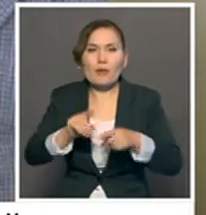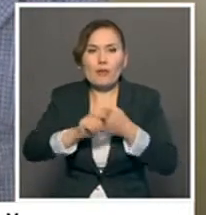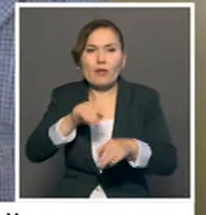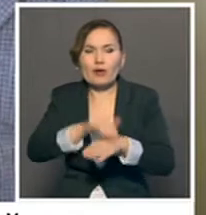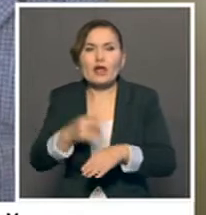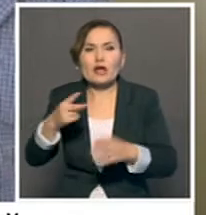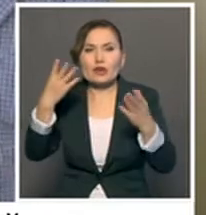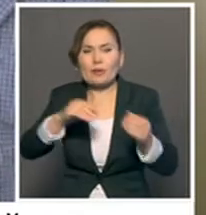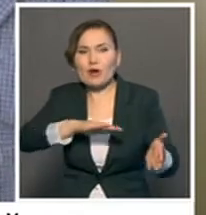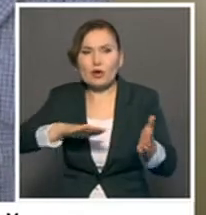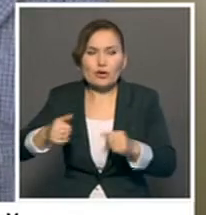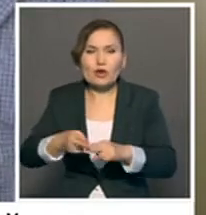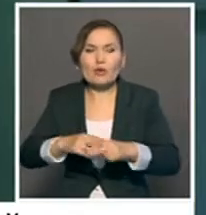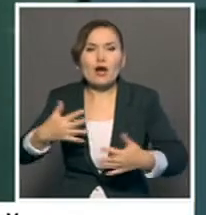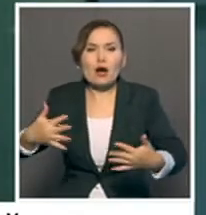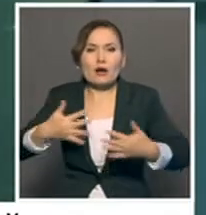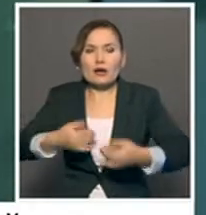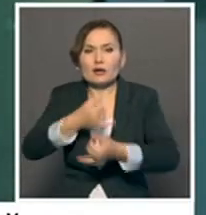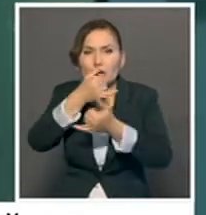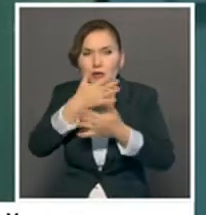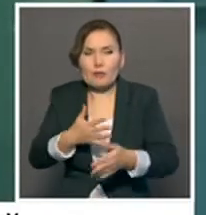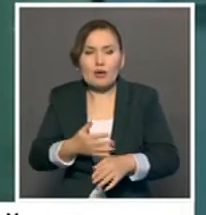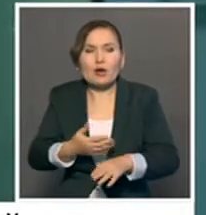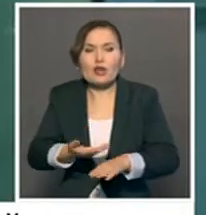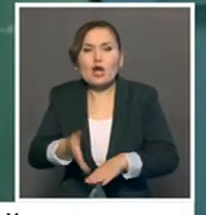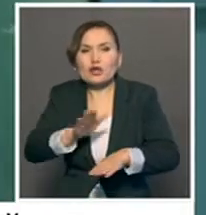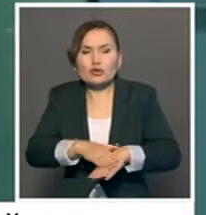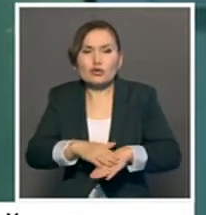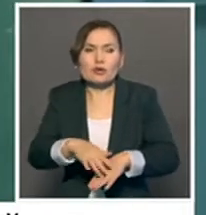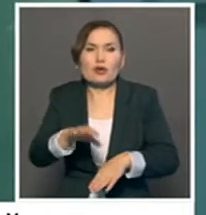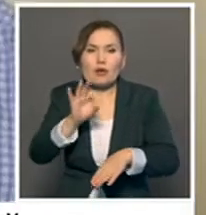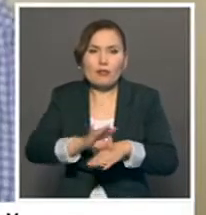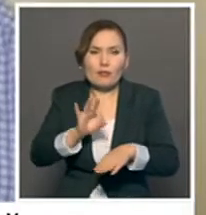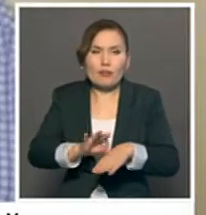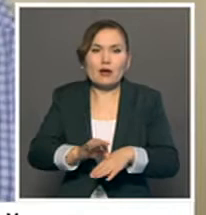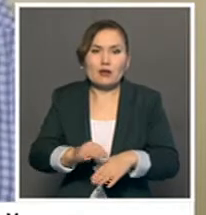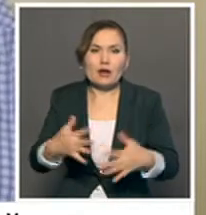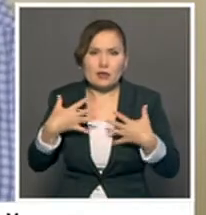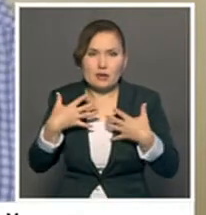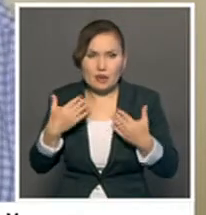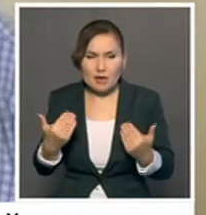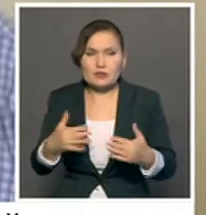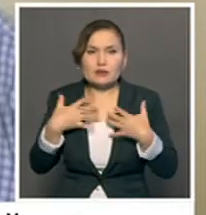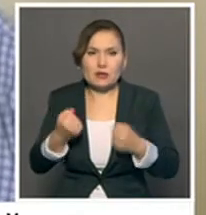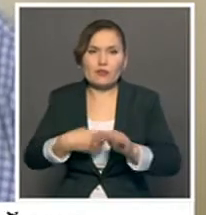қатарынан тынысы тарылып, өліммен өмір арасында арпалысқан науқастың қазір беті бер қарады. Всем